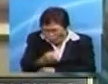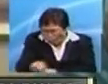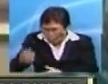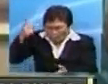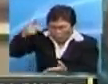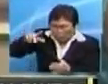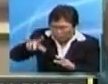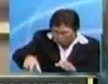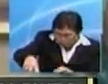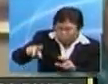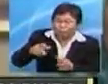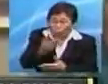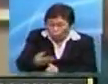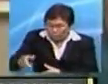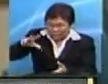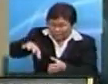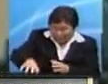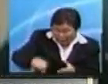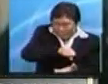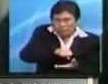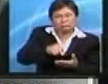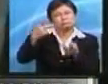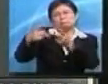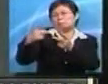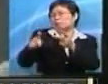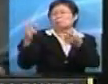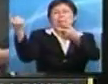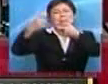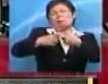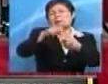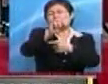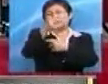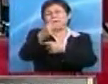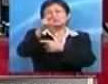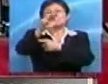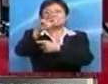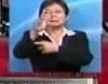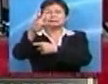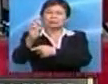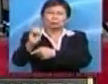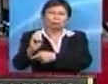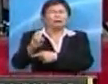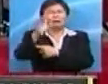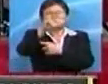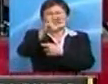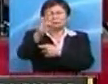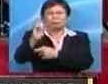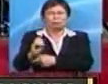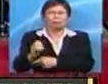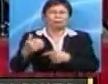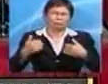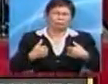tiada kaitan dengan MH370? Terima kasih. Soalan kedua tu memang tadi dalam kenyataan saya sudah mengesahkan mana yang kita